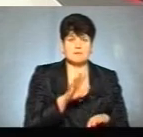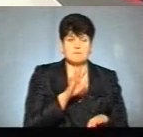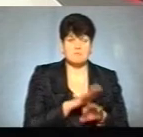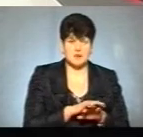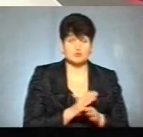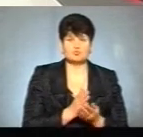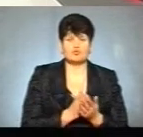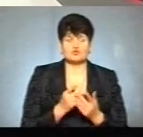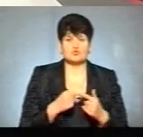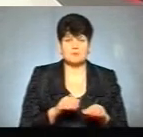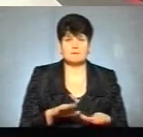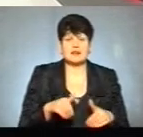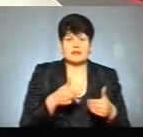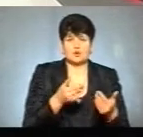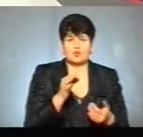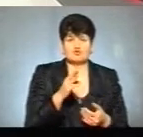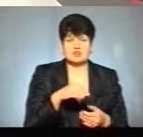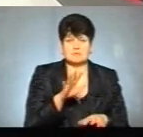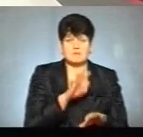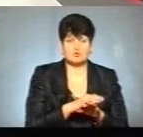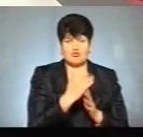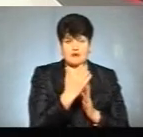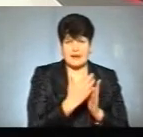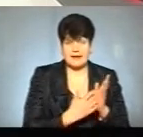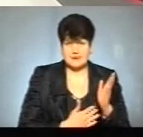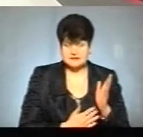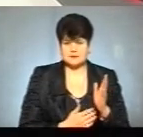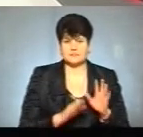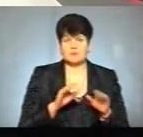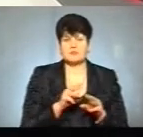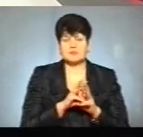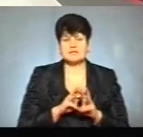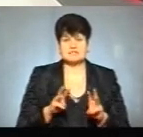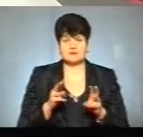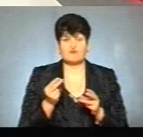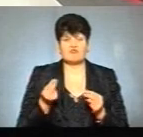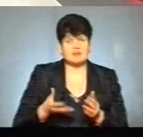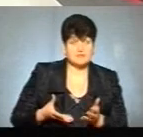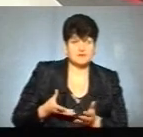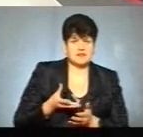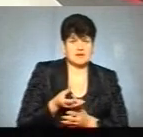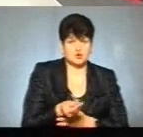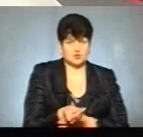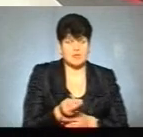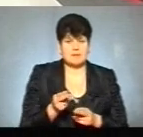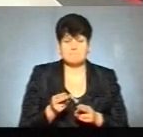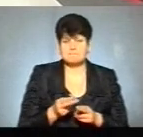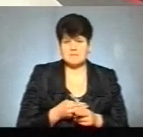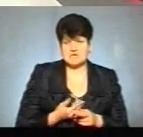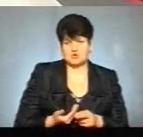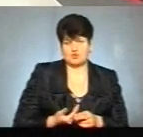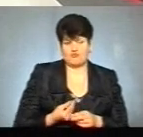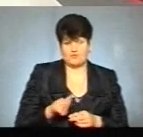Обслуговуючі організації передають Ощадбанку реєстри. Це є про реєстри. Потім Міністерство фінансує безготівкову виплату